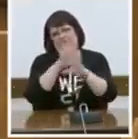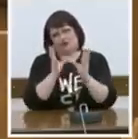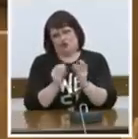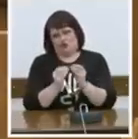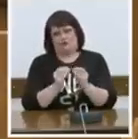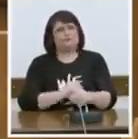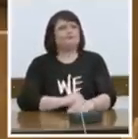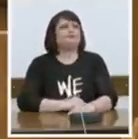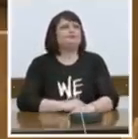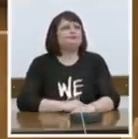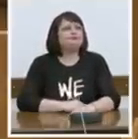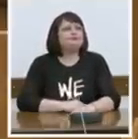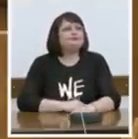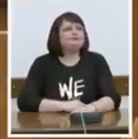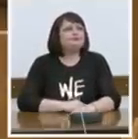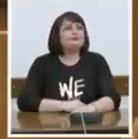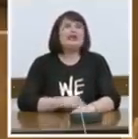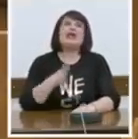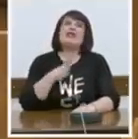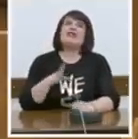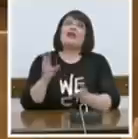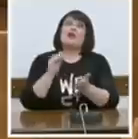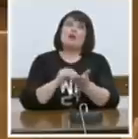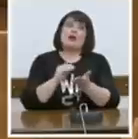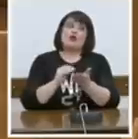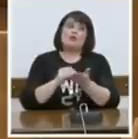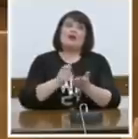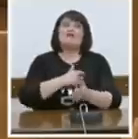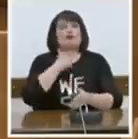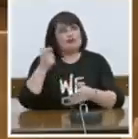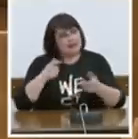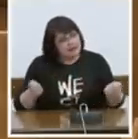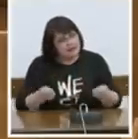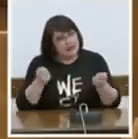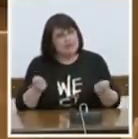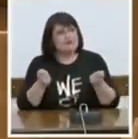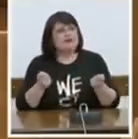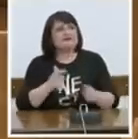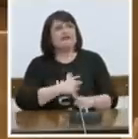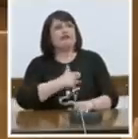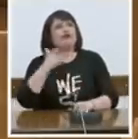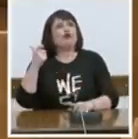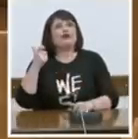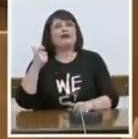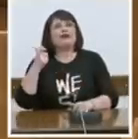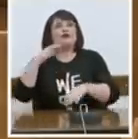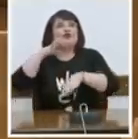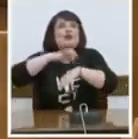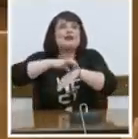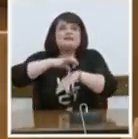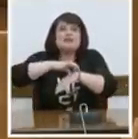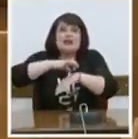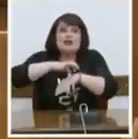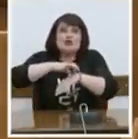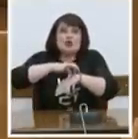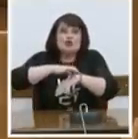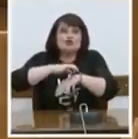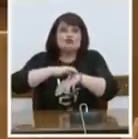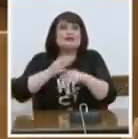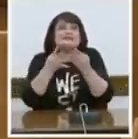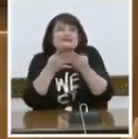διακρίσεων. Θέλουμε να είμαστε και θα είμαστε η φωνή των ασθενών και των συγγενών